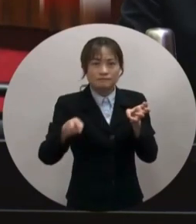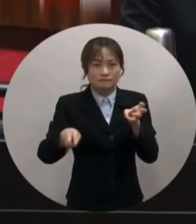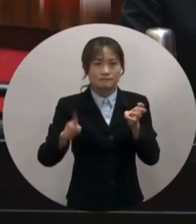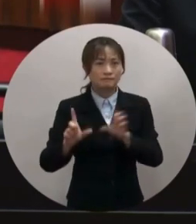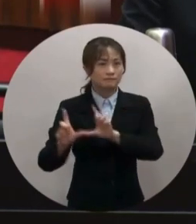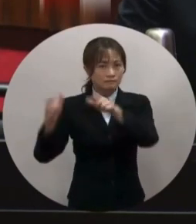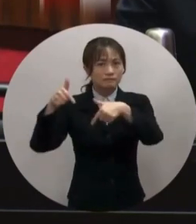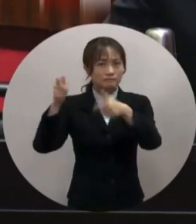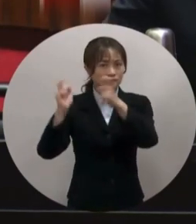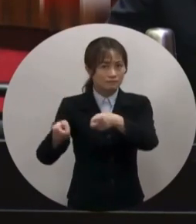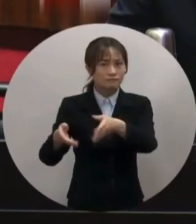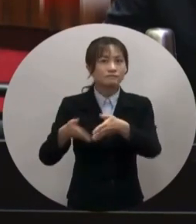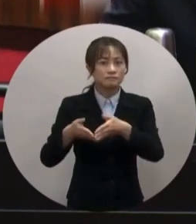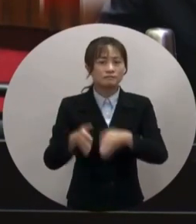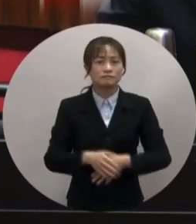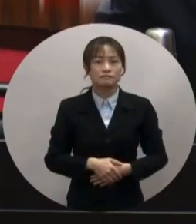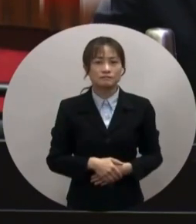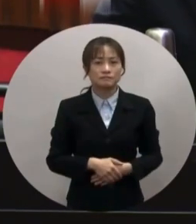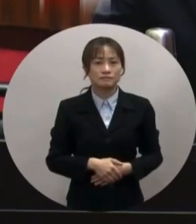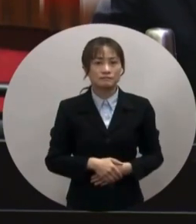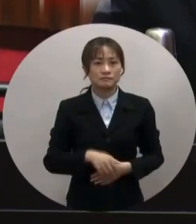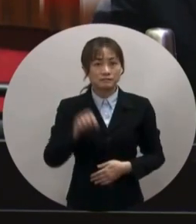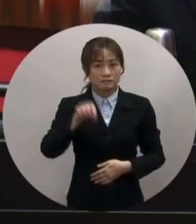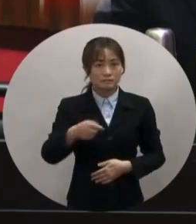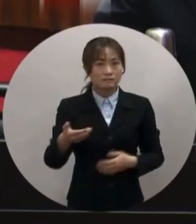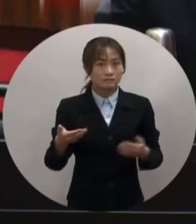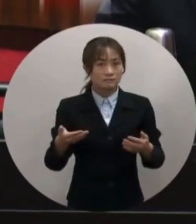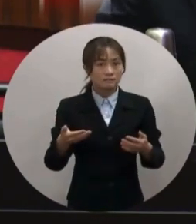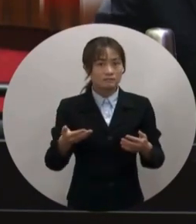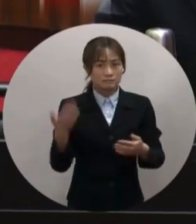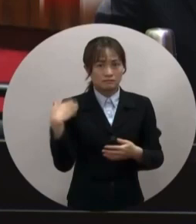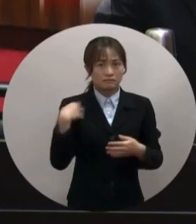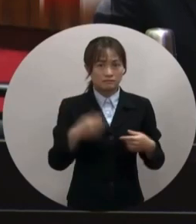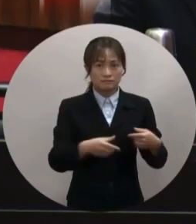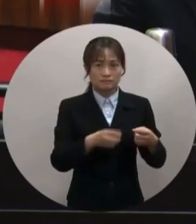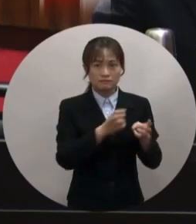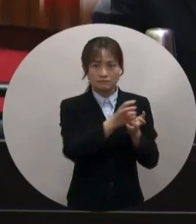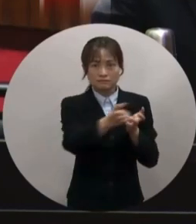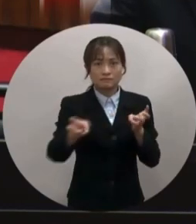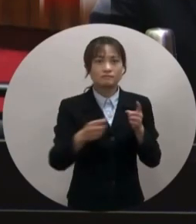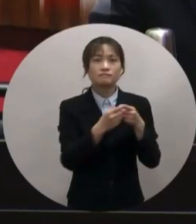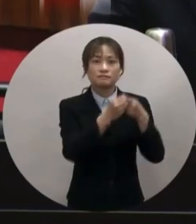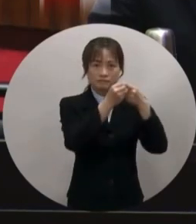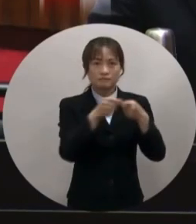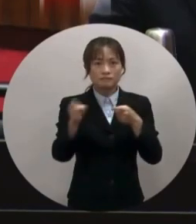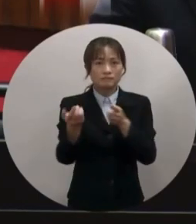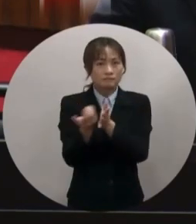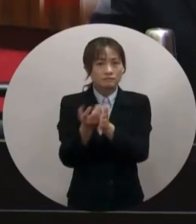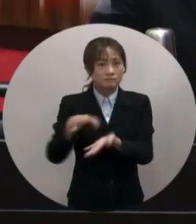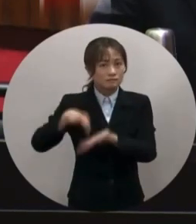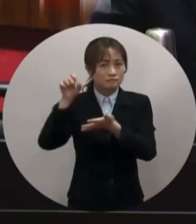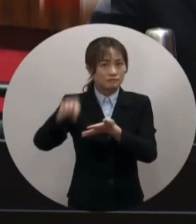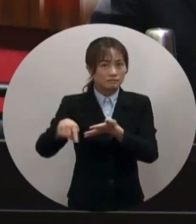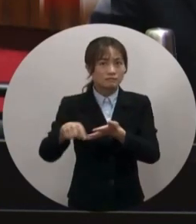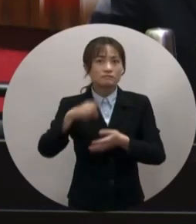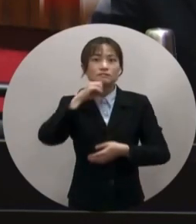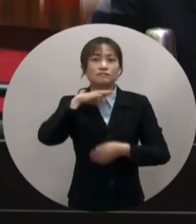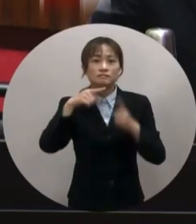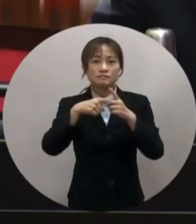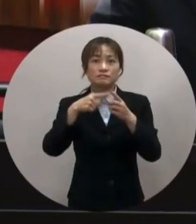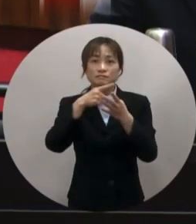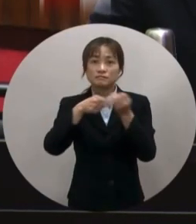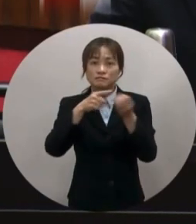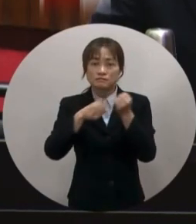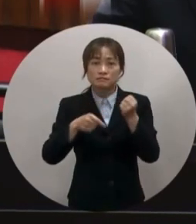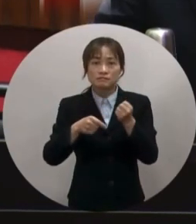過這裡所以盡量一條現在你說的幾個屏東人口最重要